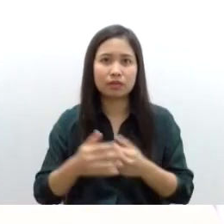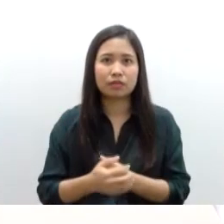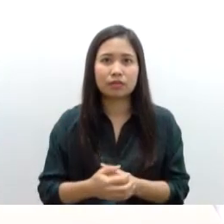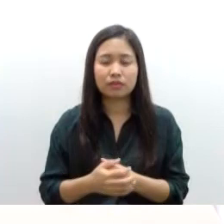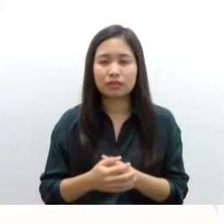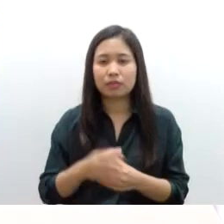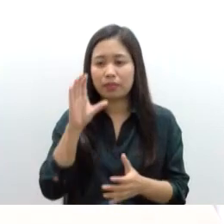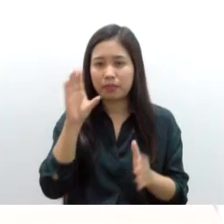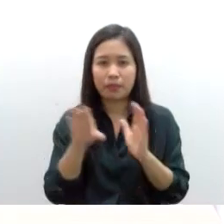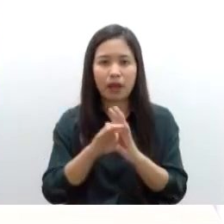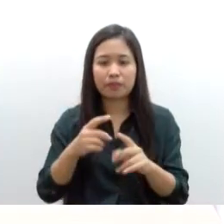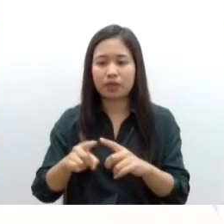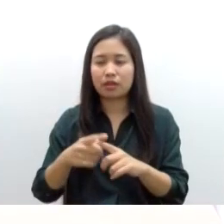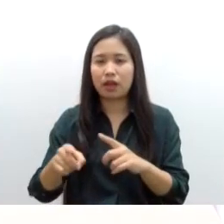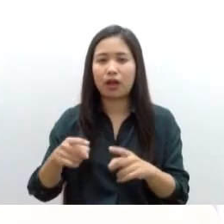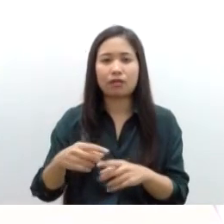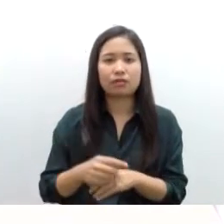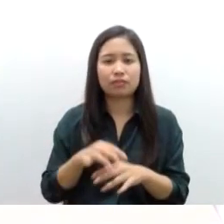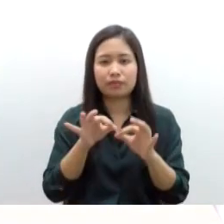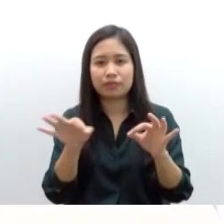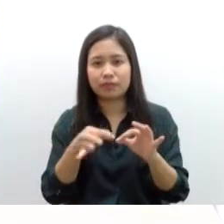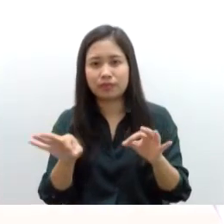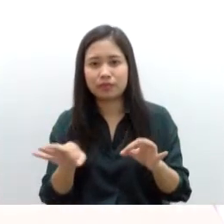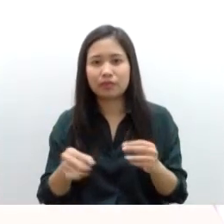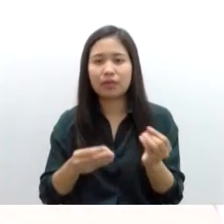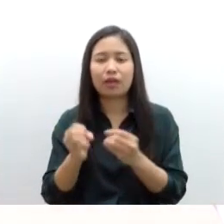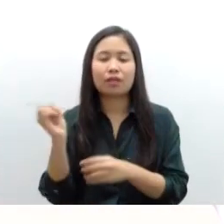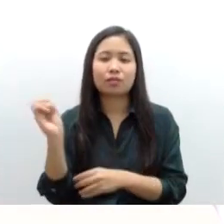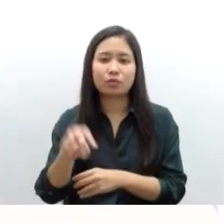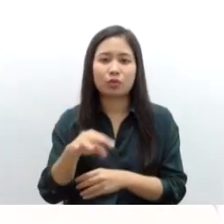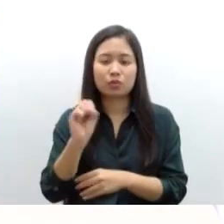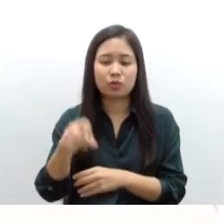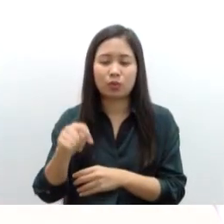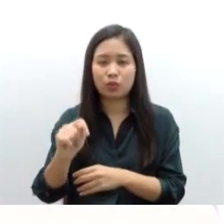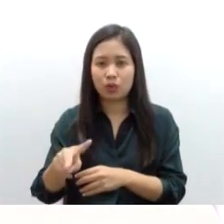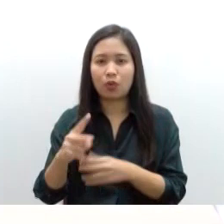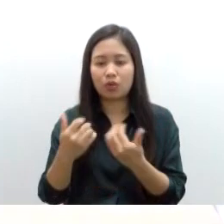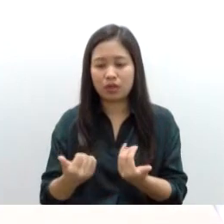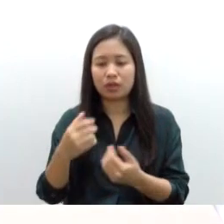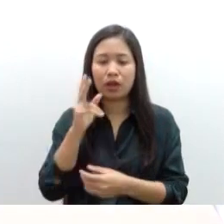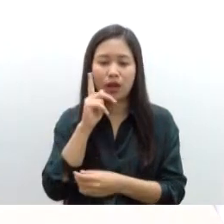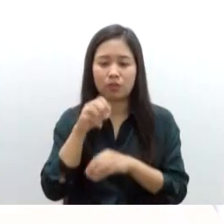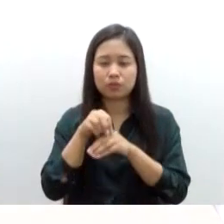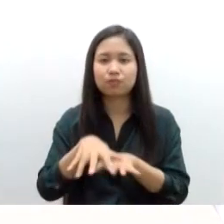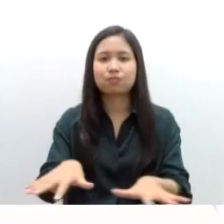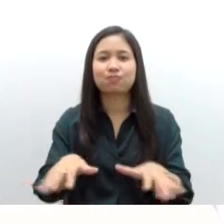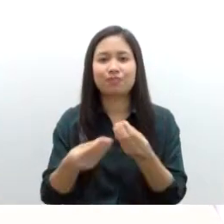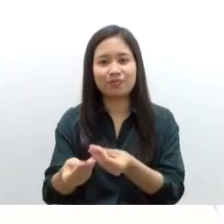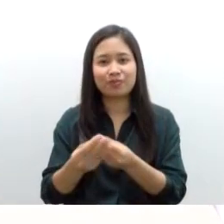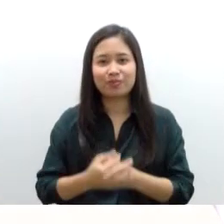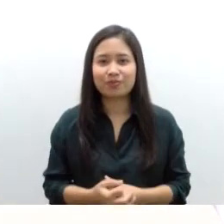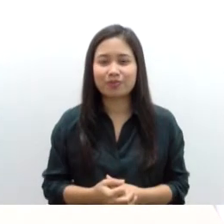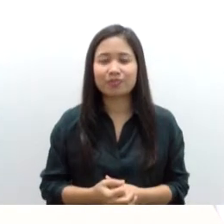ภาพนะครับแล้วก็บรรยายในส่วนของรายละเอียดมายังรายการเพื่อที่จะประชาสัมพันธ์ให้นะครับอยากก